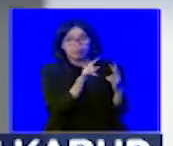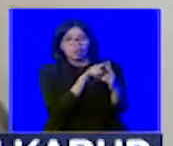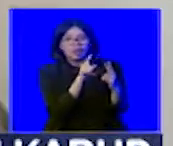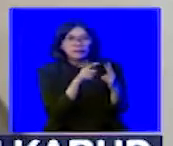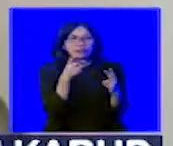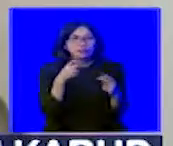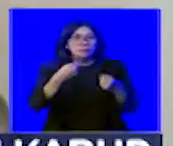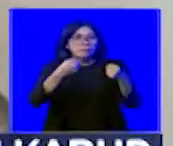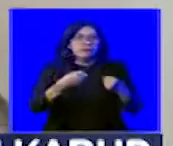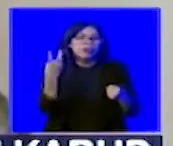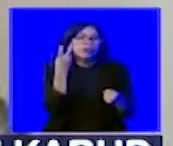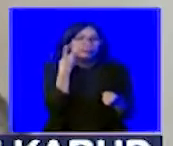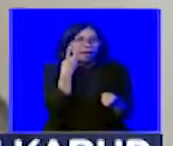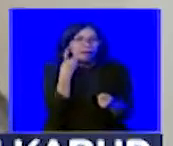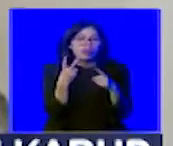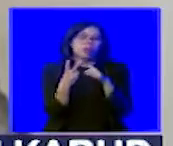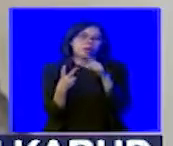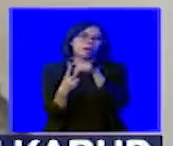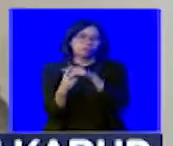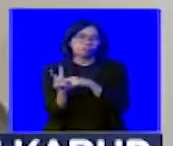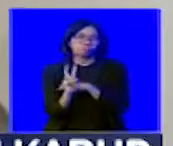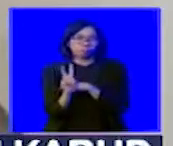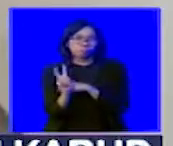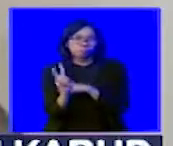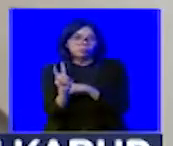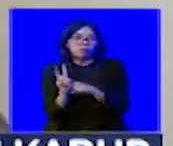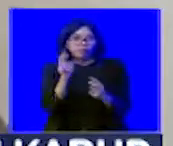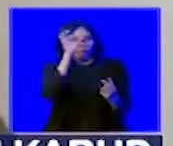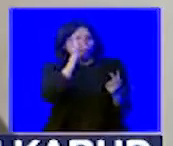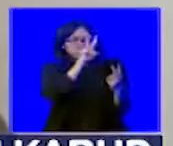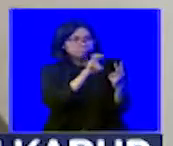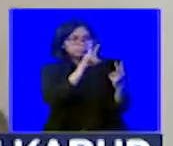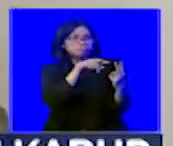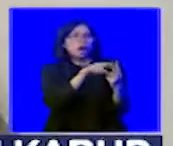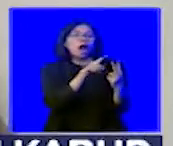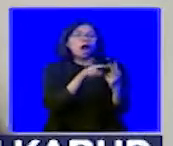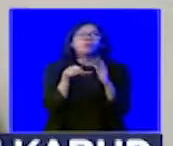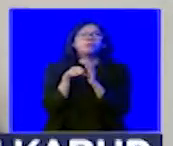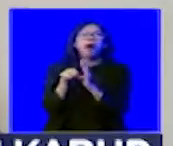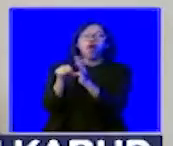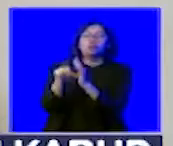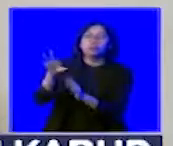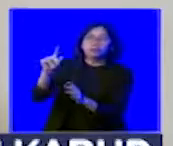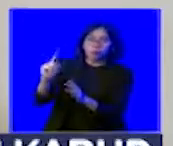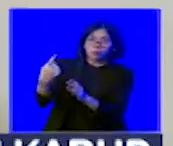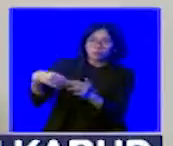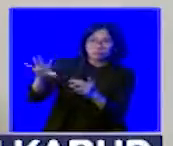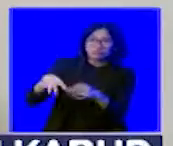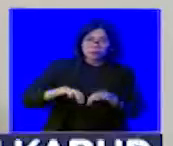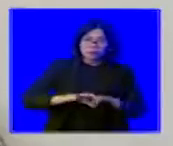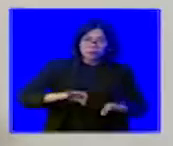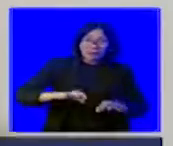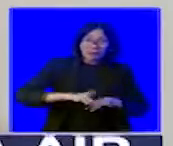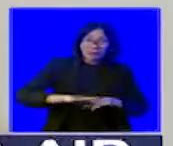2 lapas dan pegawai kesehatan lapas. Dari gelar perkara diketahui keduanya membantu Chai Changpan kabur dengan menyediakan